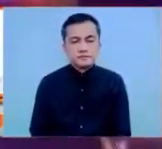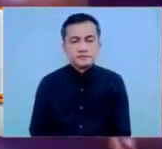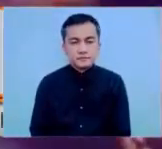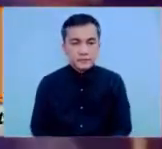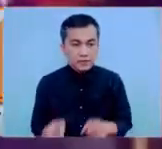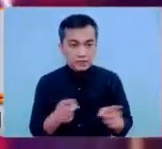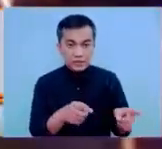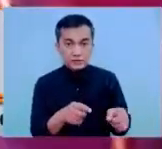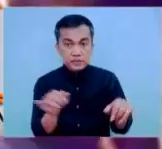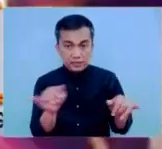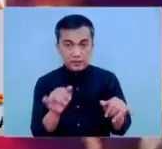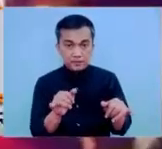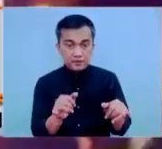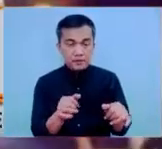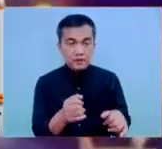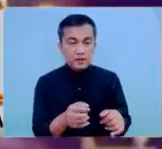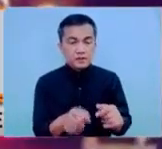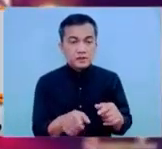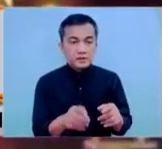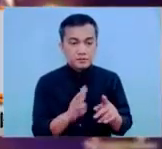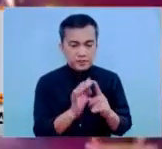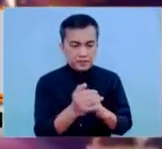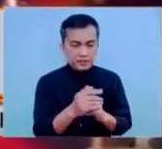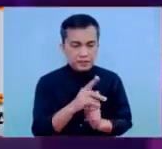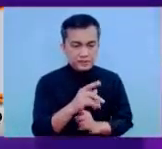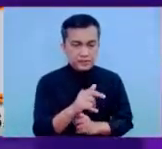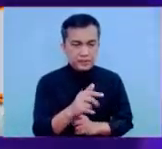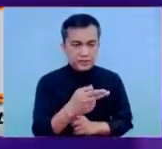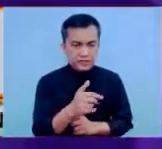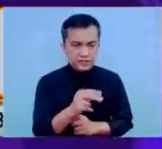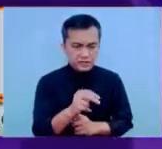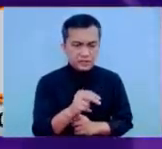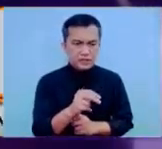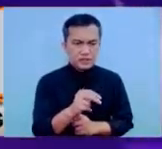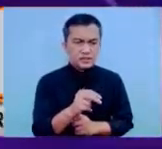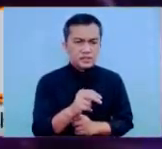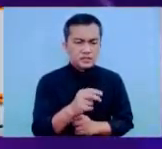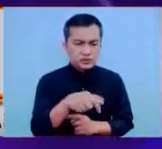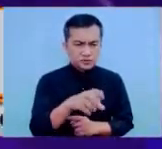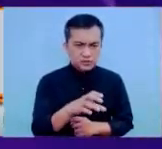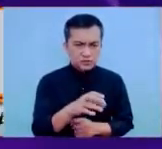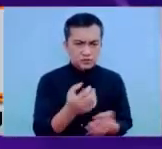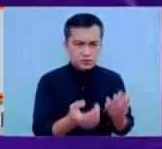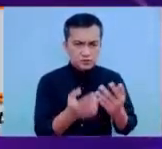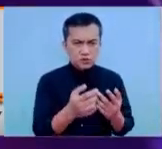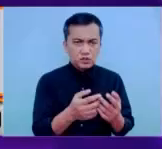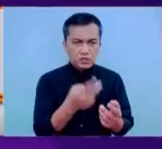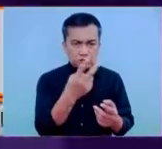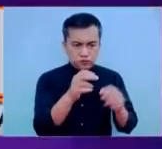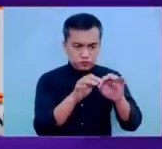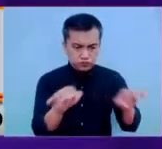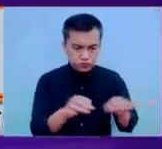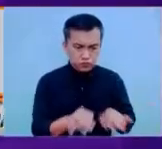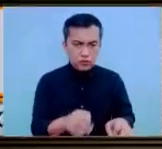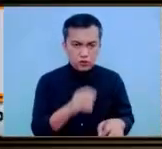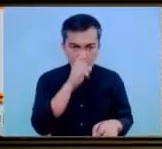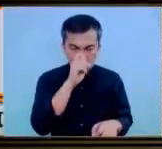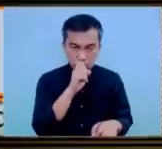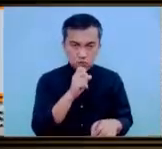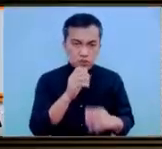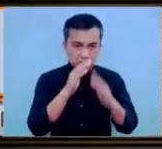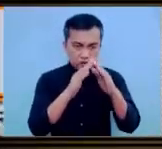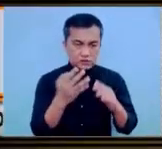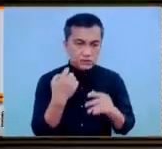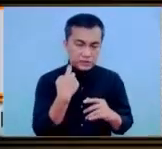Nabulabog din ang mga residente sa barangay Paligsahan sa Quezon City nang masunog ang 2 palapag na ancestral house na ito kaninang maghahating gabi.